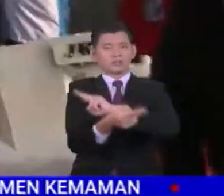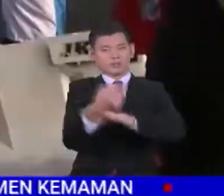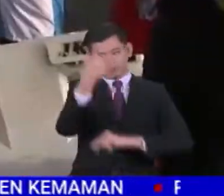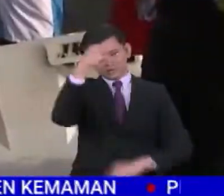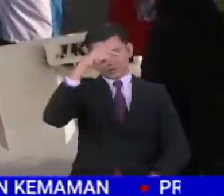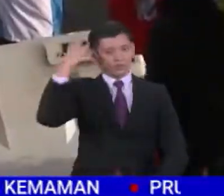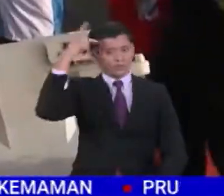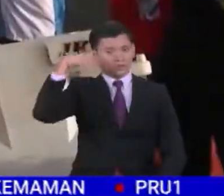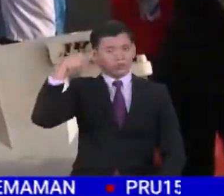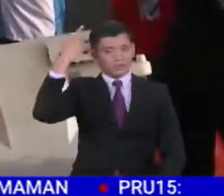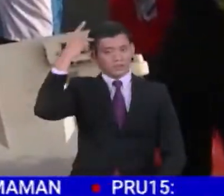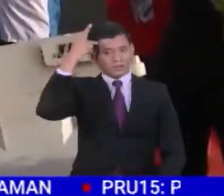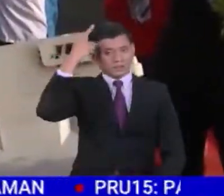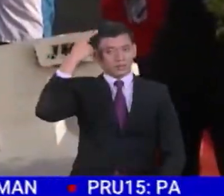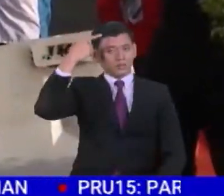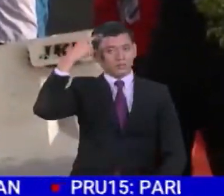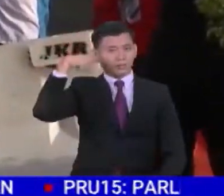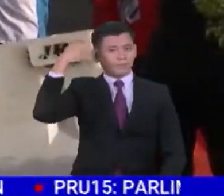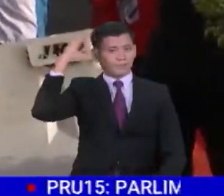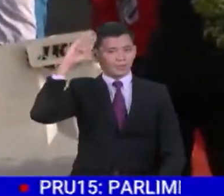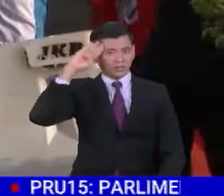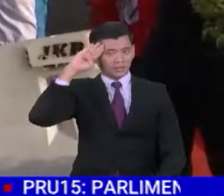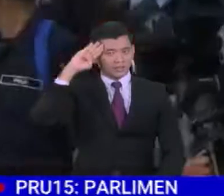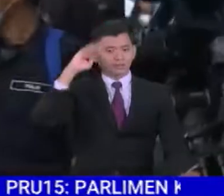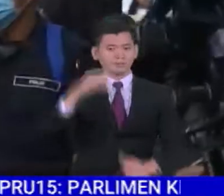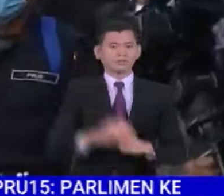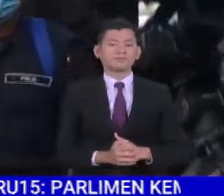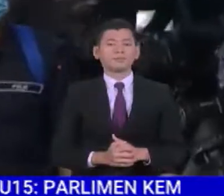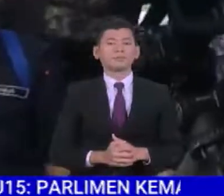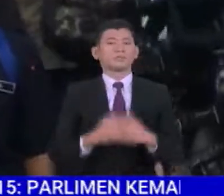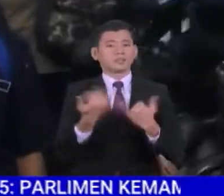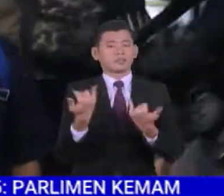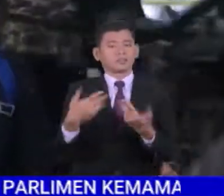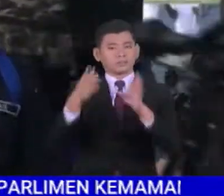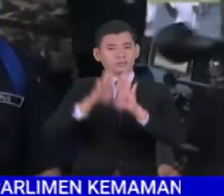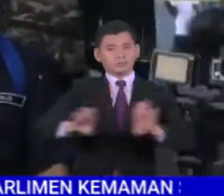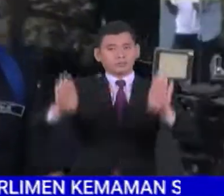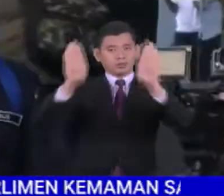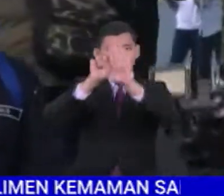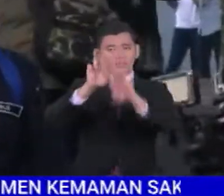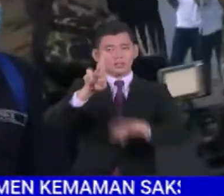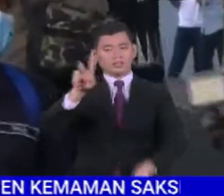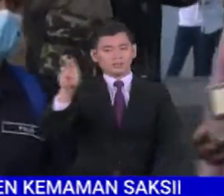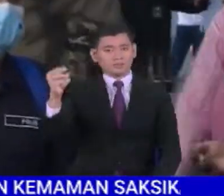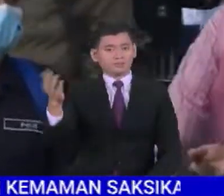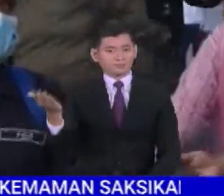politik Perlis. Sophie Shamsuddin, Berita RTM, yang sahih di RTM.